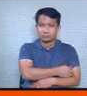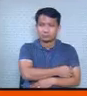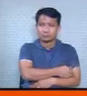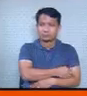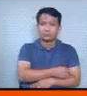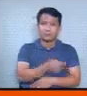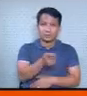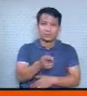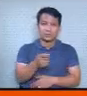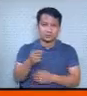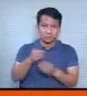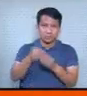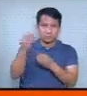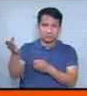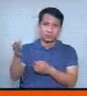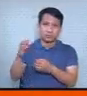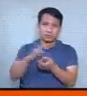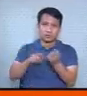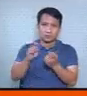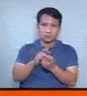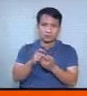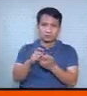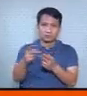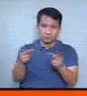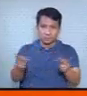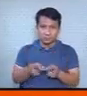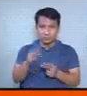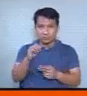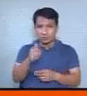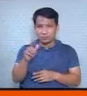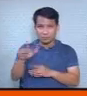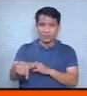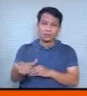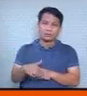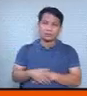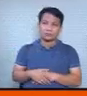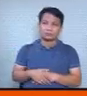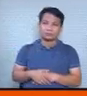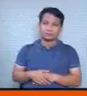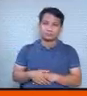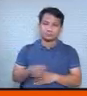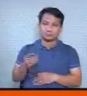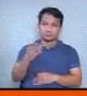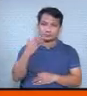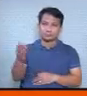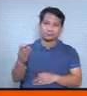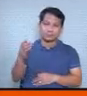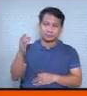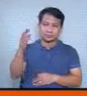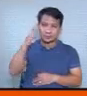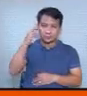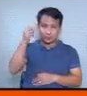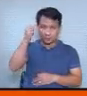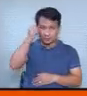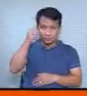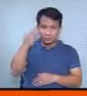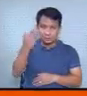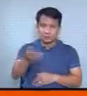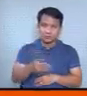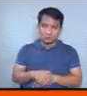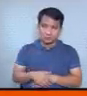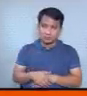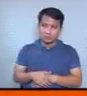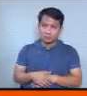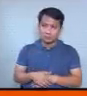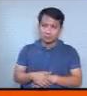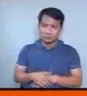istasyon. Tatawag po kami sa inyo, sir. Bibigay po namin yung exact location, sir. Buka, mamaya. Okay po. Thank you mamaya, po. Sir. Tatawag namin kayo. Salamat po, sir, Mr. Sikat. Opo, okay, opo.